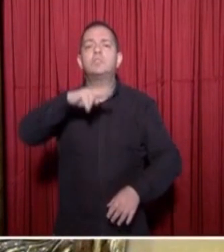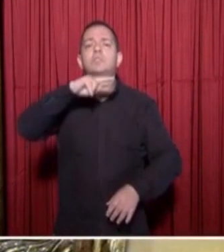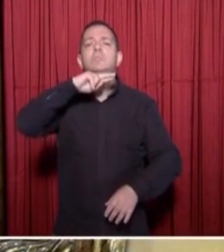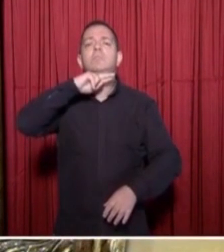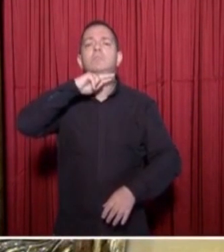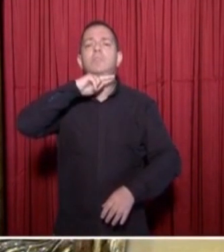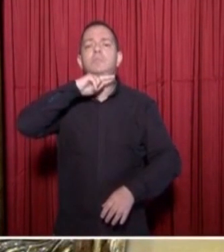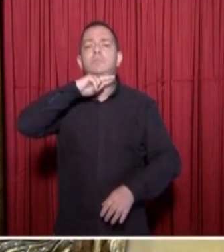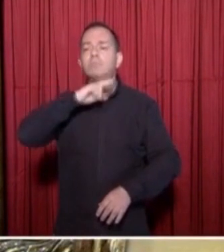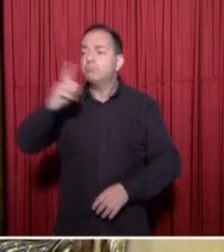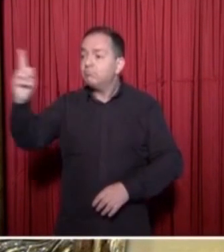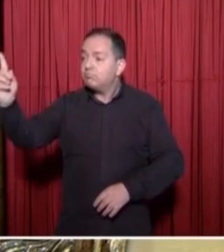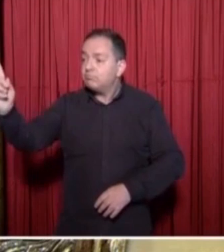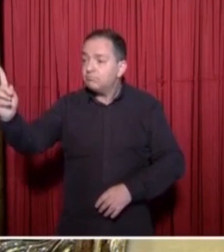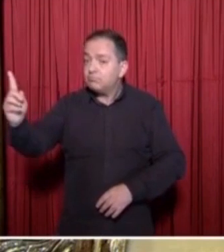πανημφίας